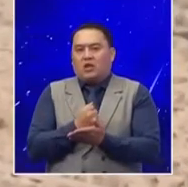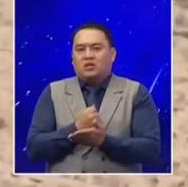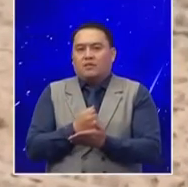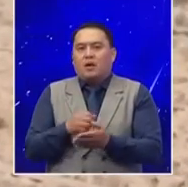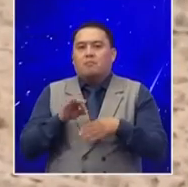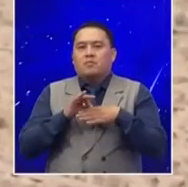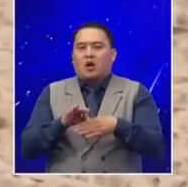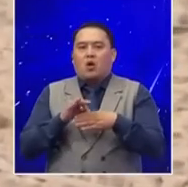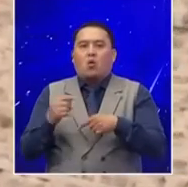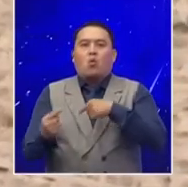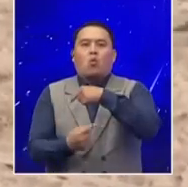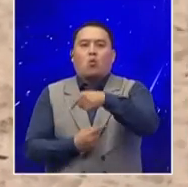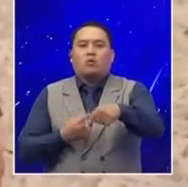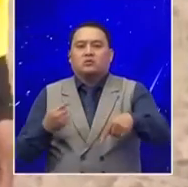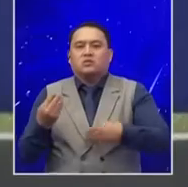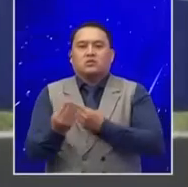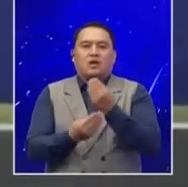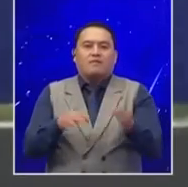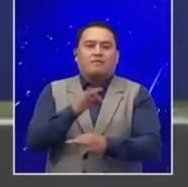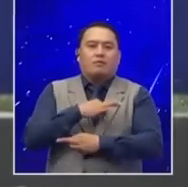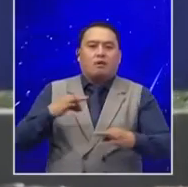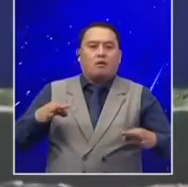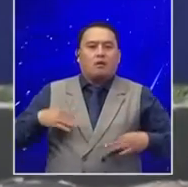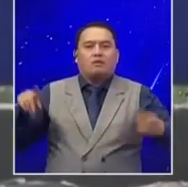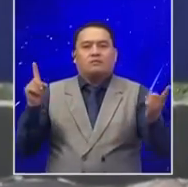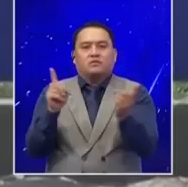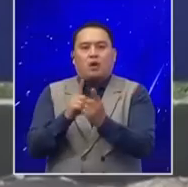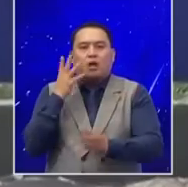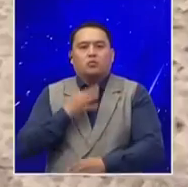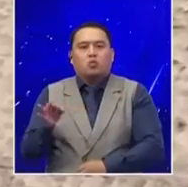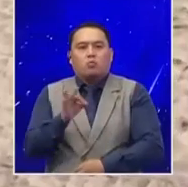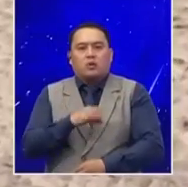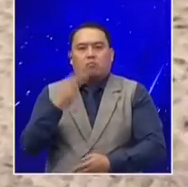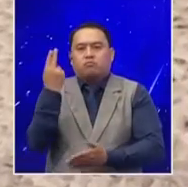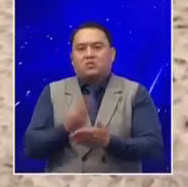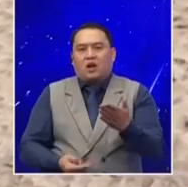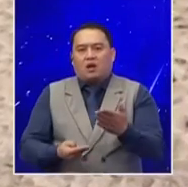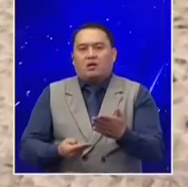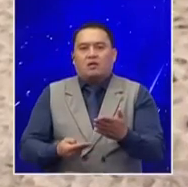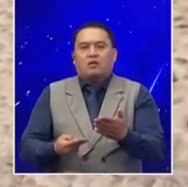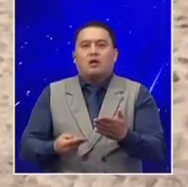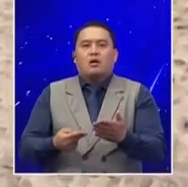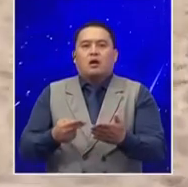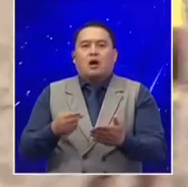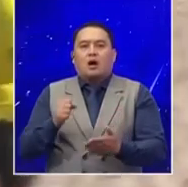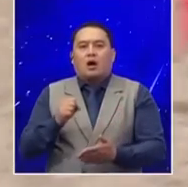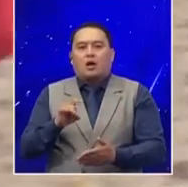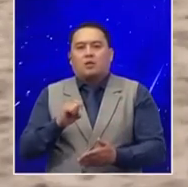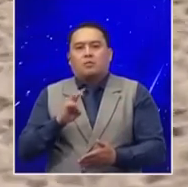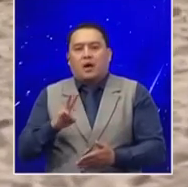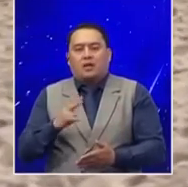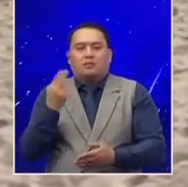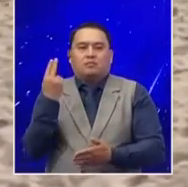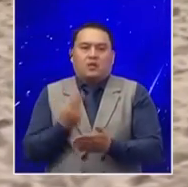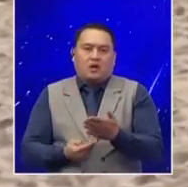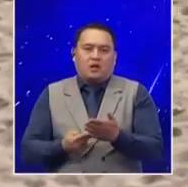Игры проходили по круговой системе. В финальной встрече Алматинская область проиграла главным фаворитам все той же команде